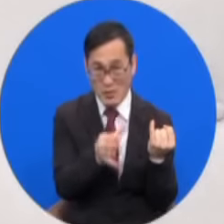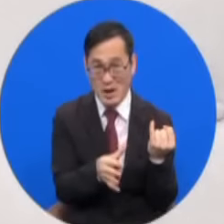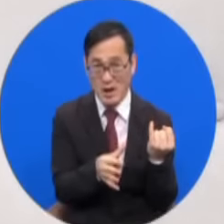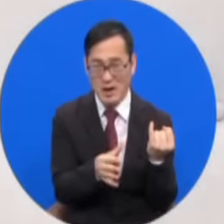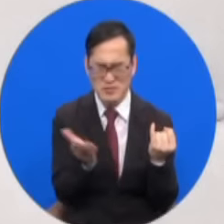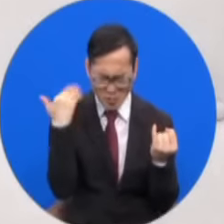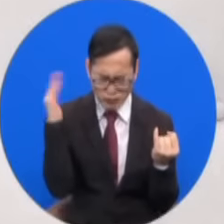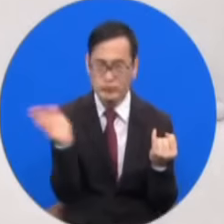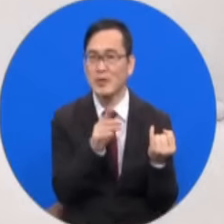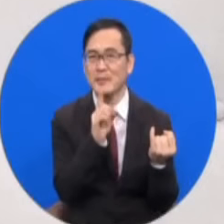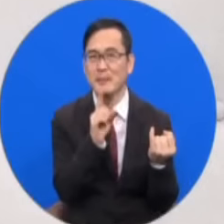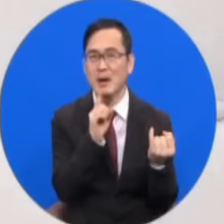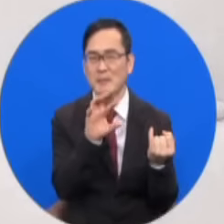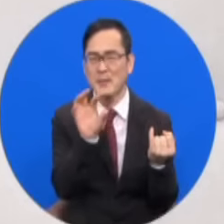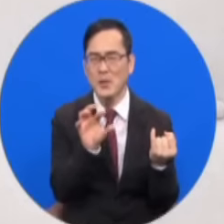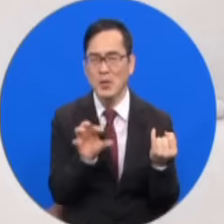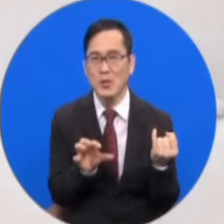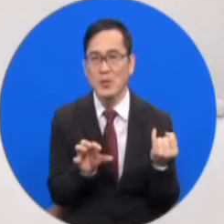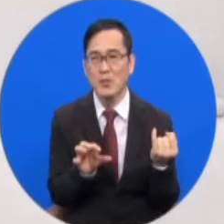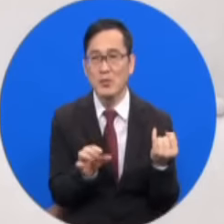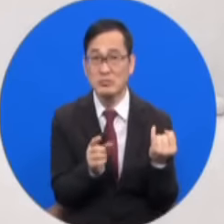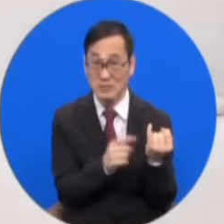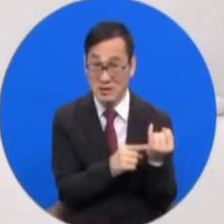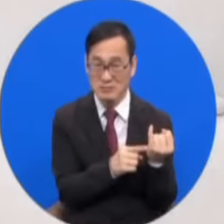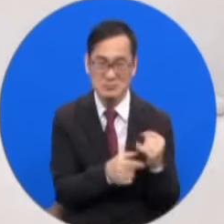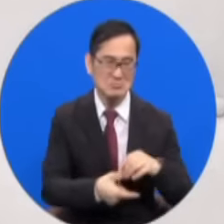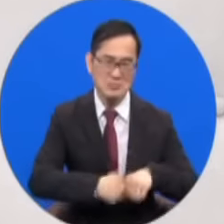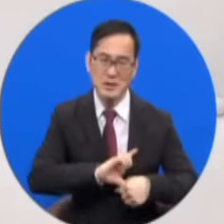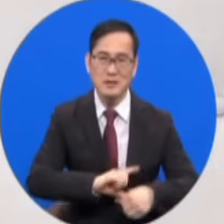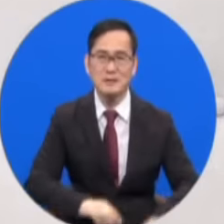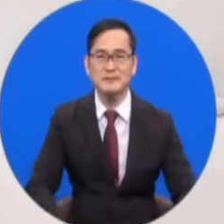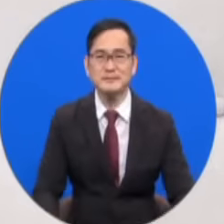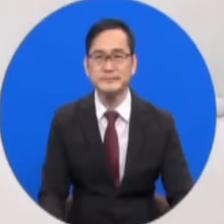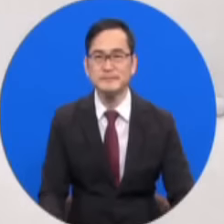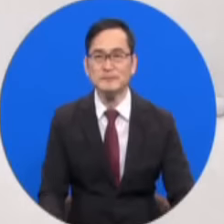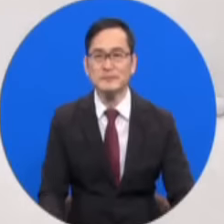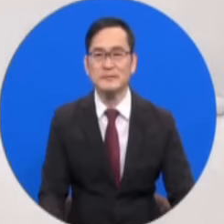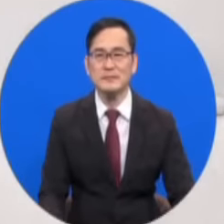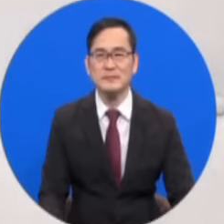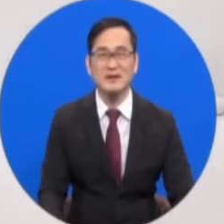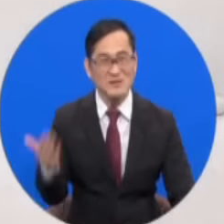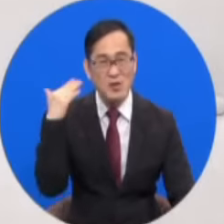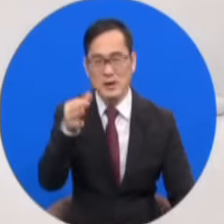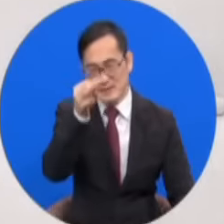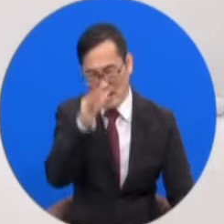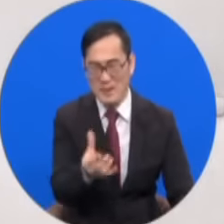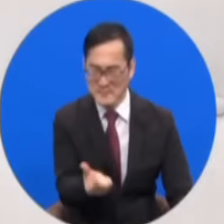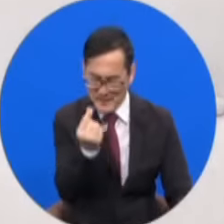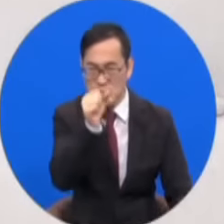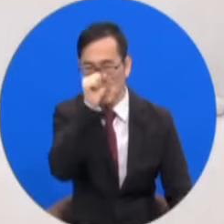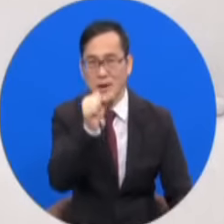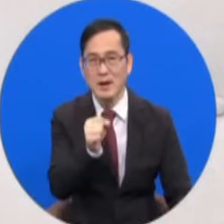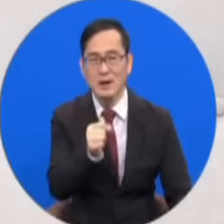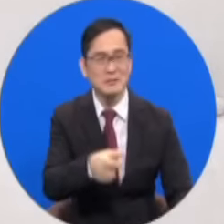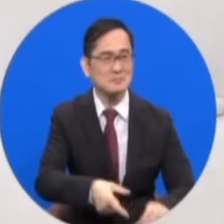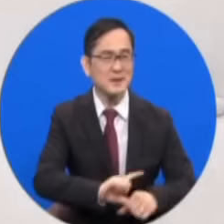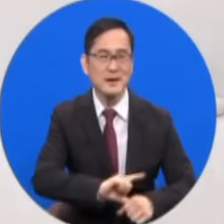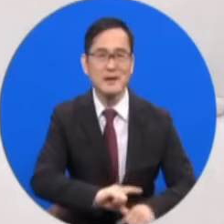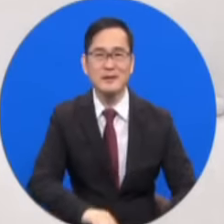않았습니까 그런데 제가 봤을 때 실기 했어요 그거 진작이 했었으면 그냥 넘어갈 수 있었던 것이 이제는